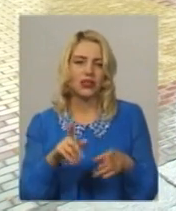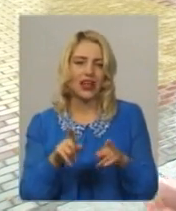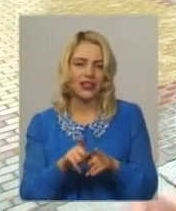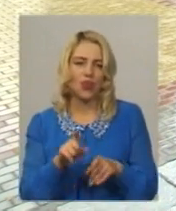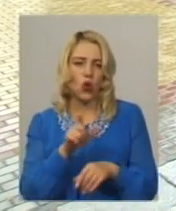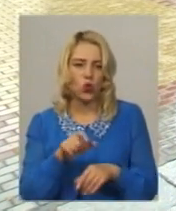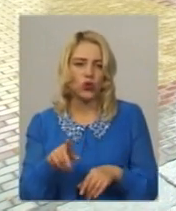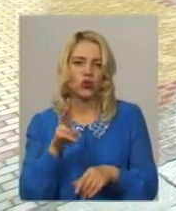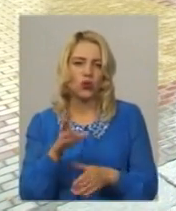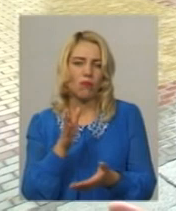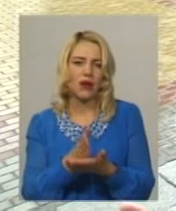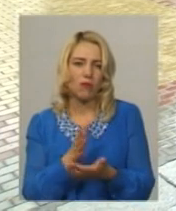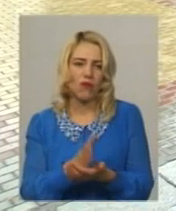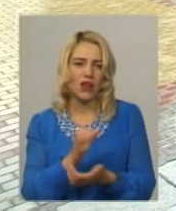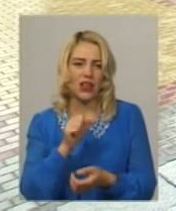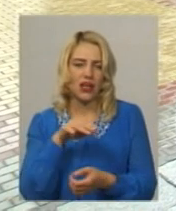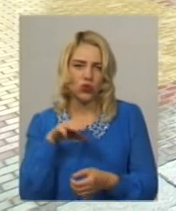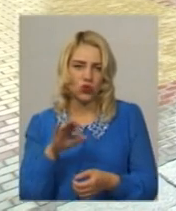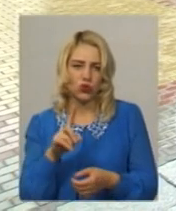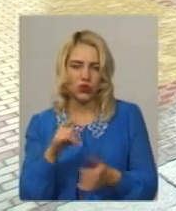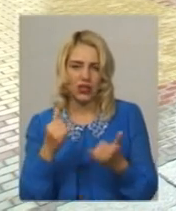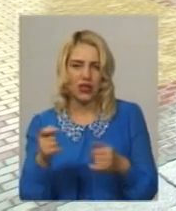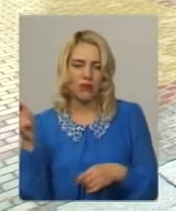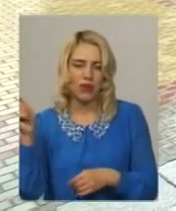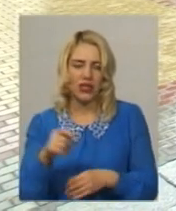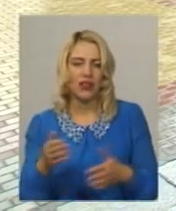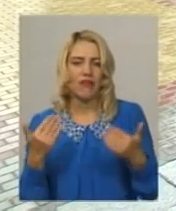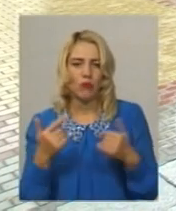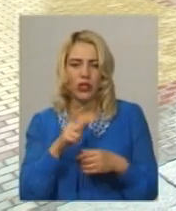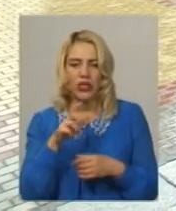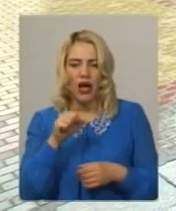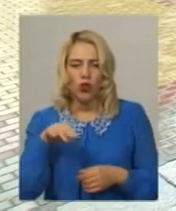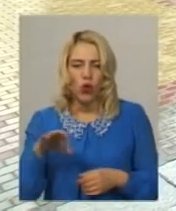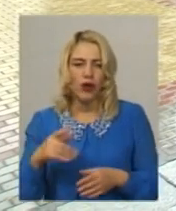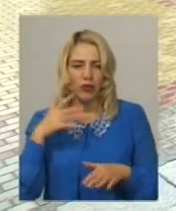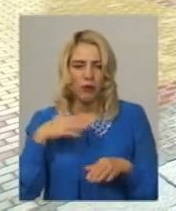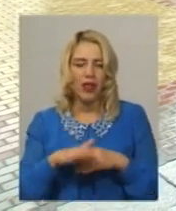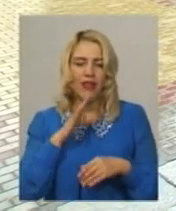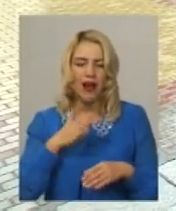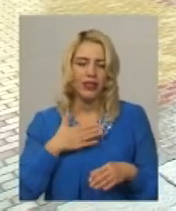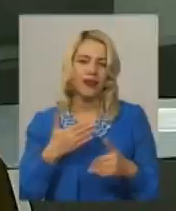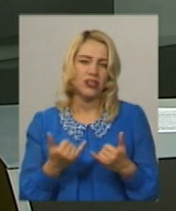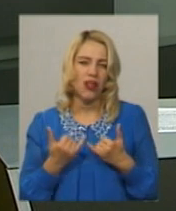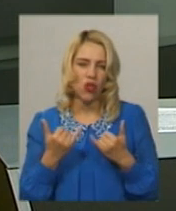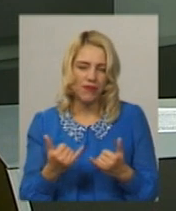які перебували в АТО, які зараз приїхали в відпустку, зато зрозуміло, це шановні наші відвідувачі.